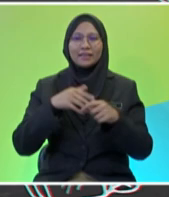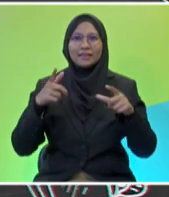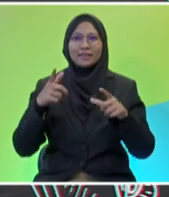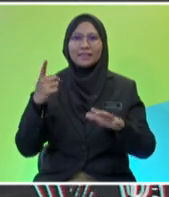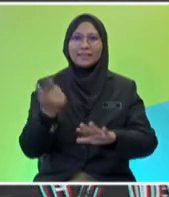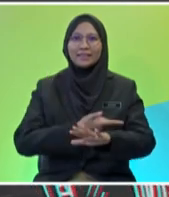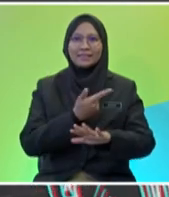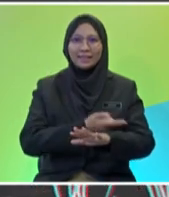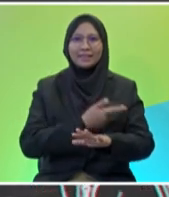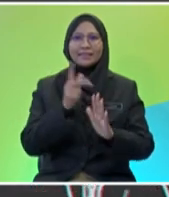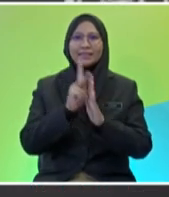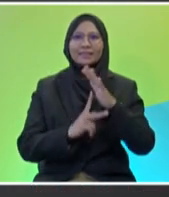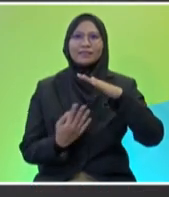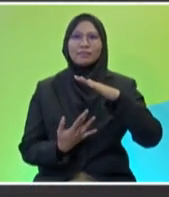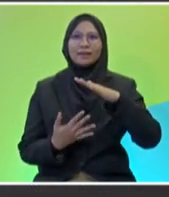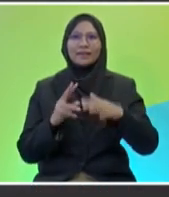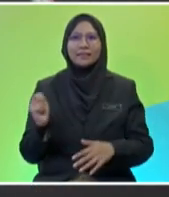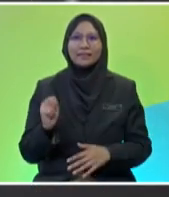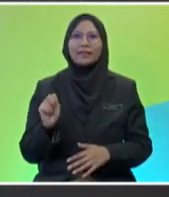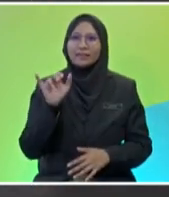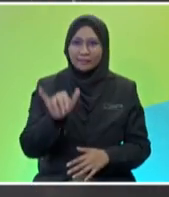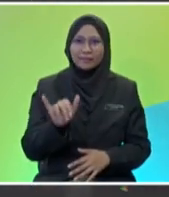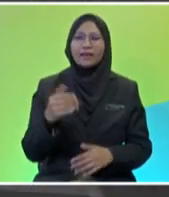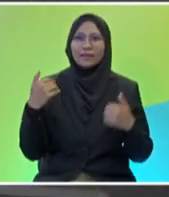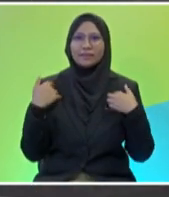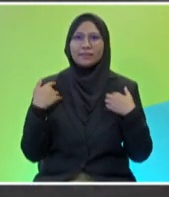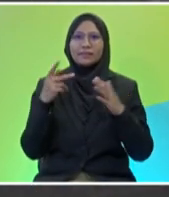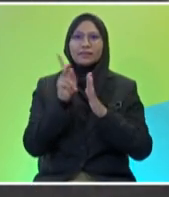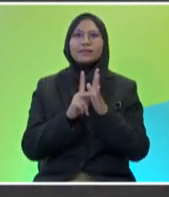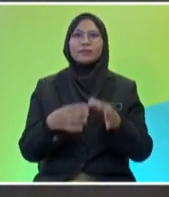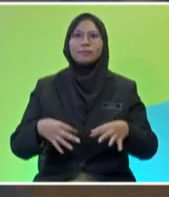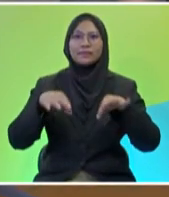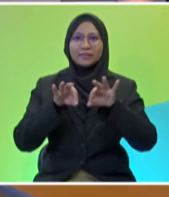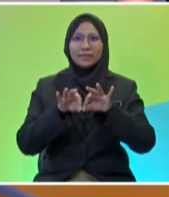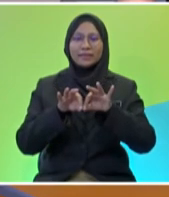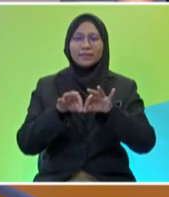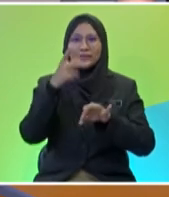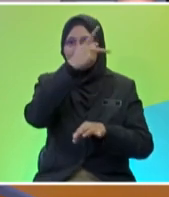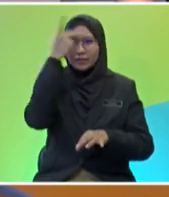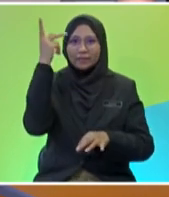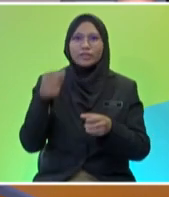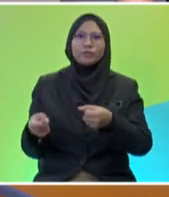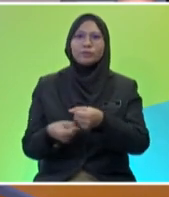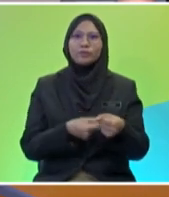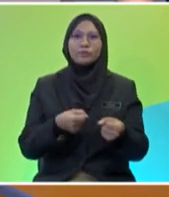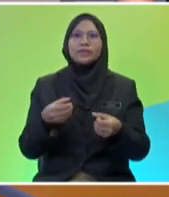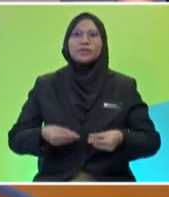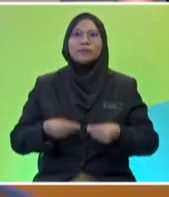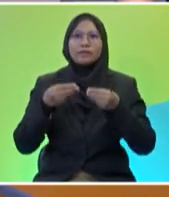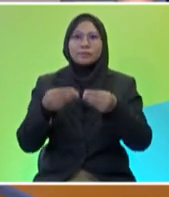lihat dekat situlah kita melihat kepentingannya jabatan bobo dan penyelamat ini memberi didikan dan